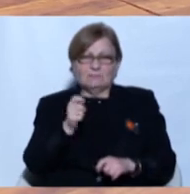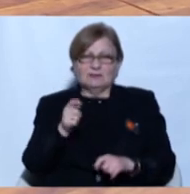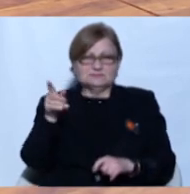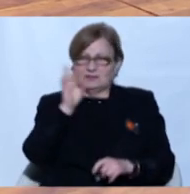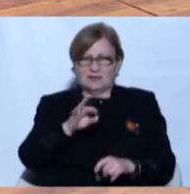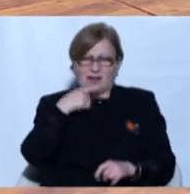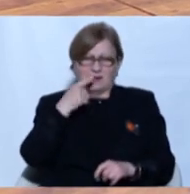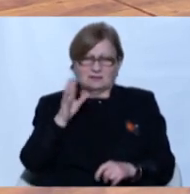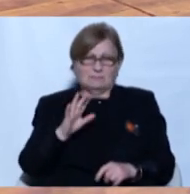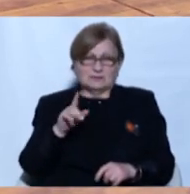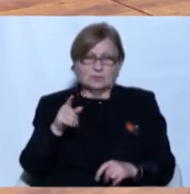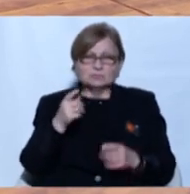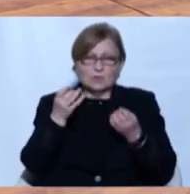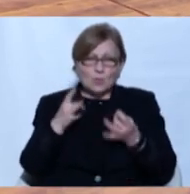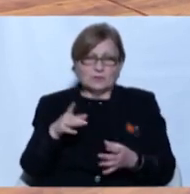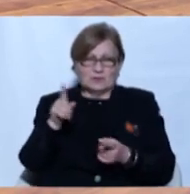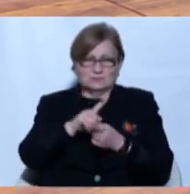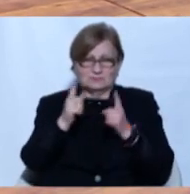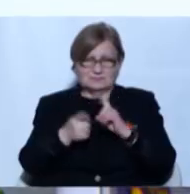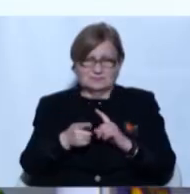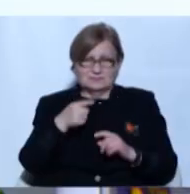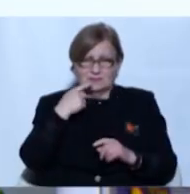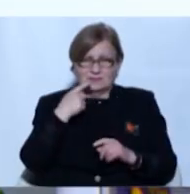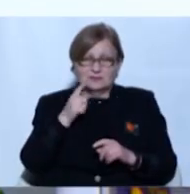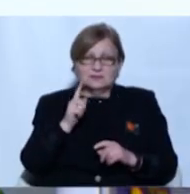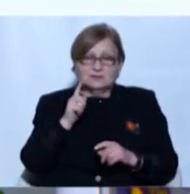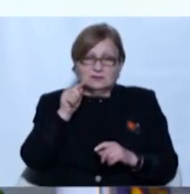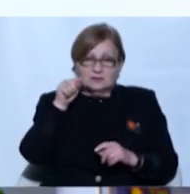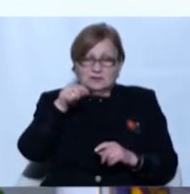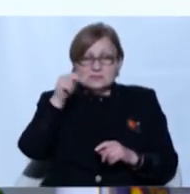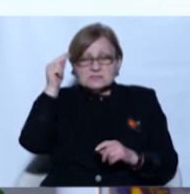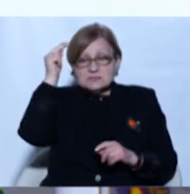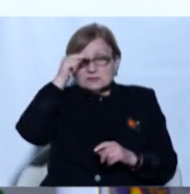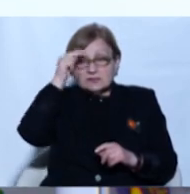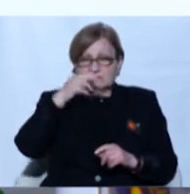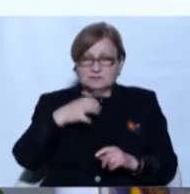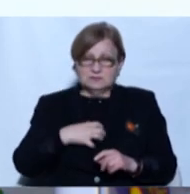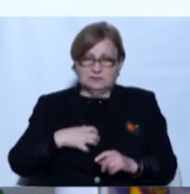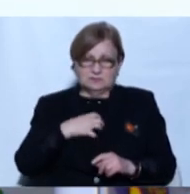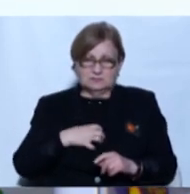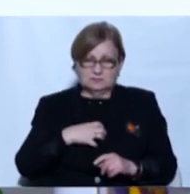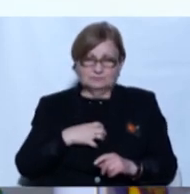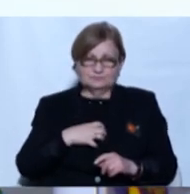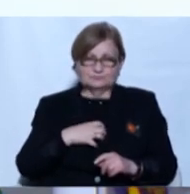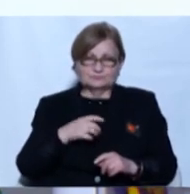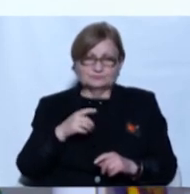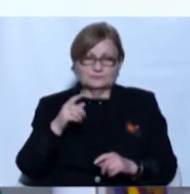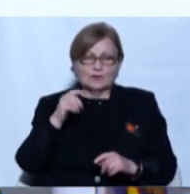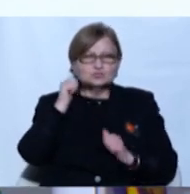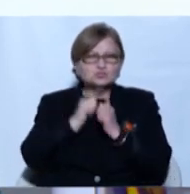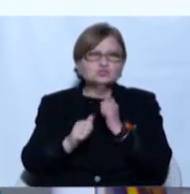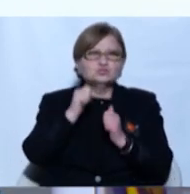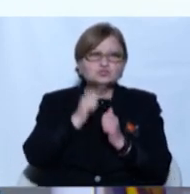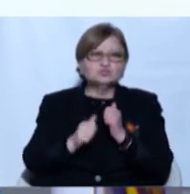ასაკური აბსოლუტურად არ არის სწორი მაგრამ ეს კი არ არის თავარი ეს არის სწორედ ის სწავლის მნიშვნელობას და ზოგად ცენტაციებს კი არ ამოს რომ სწავლა და